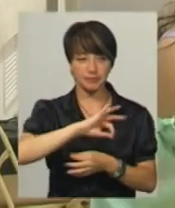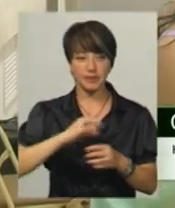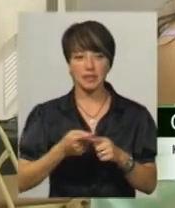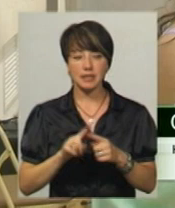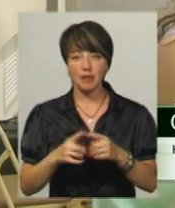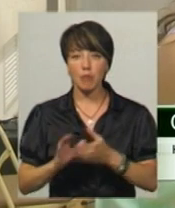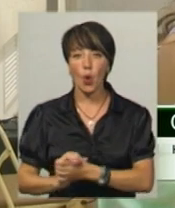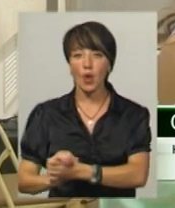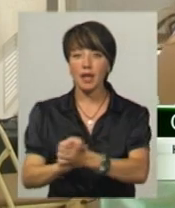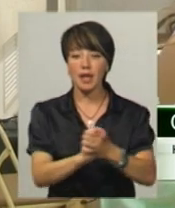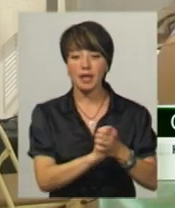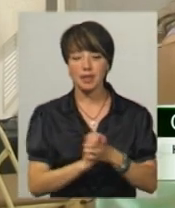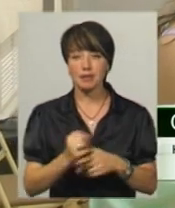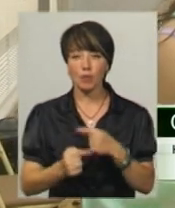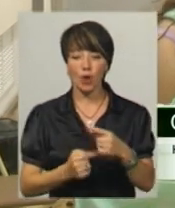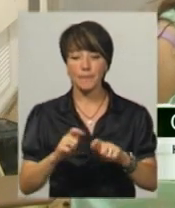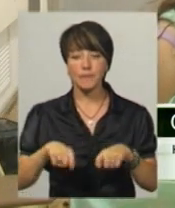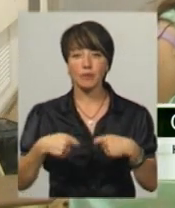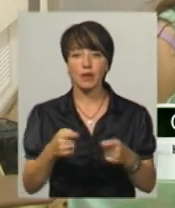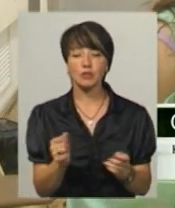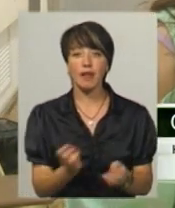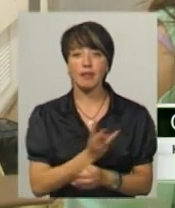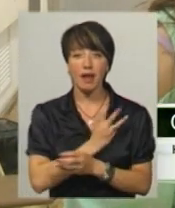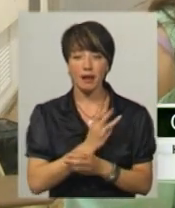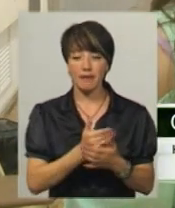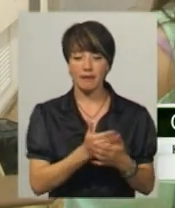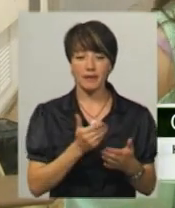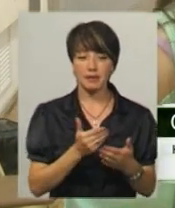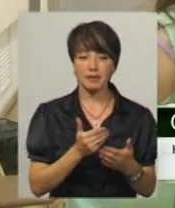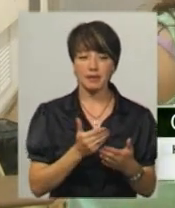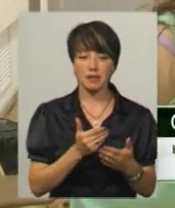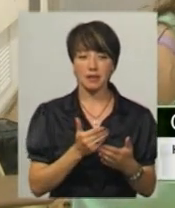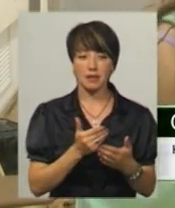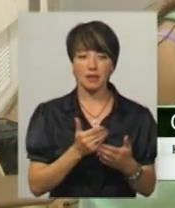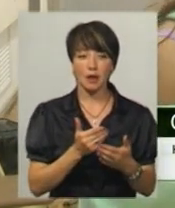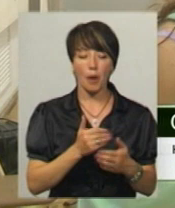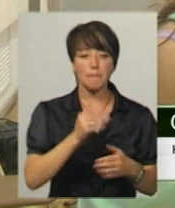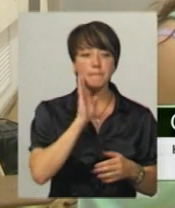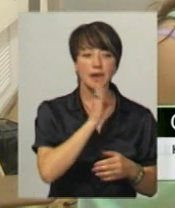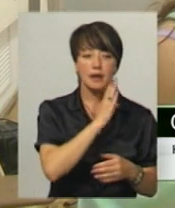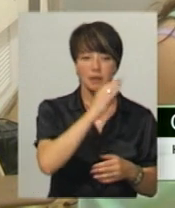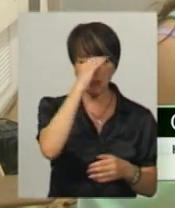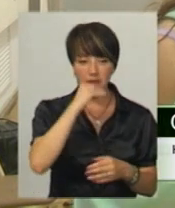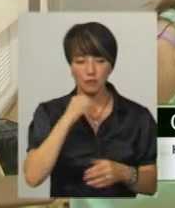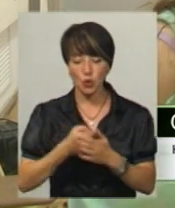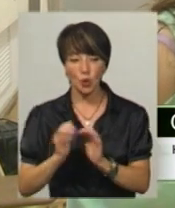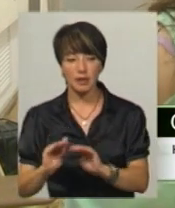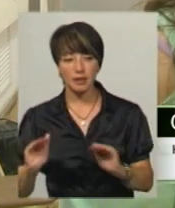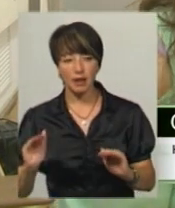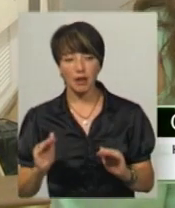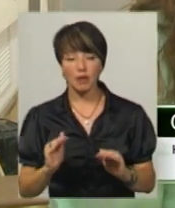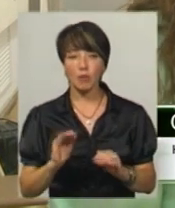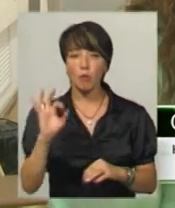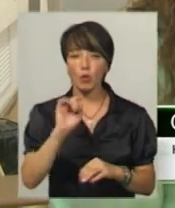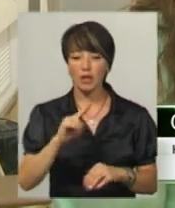єдність взаємопоколінь, це про передачу енергії від нащадків до їхніх предків. Це про те, що